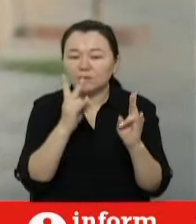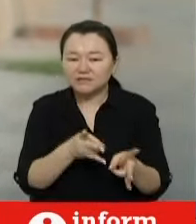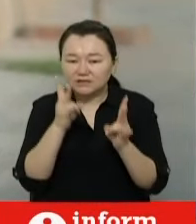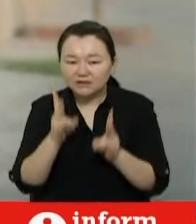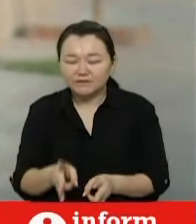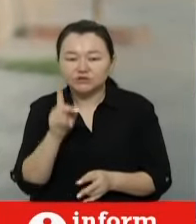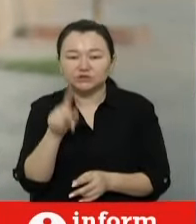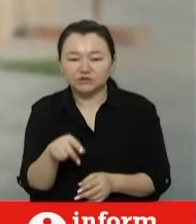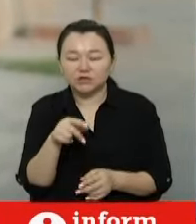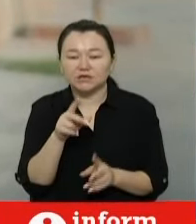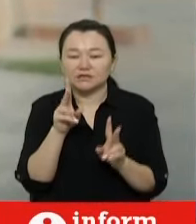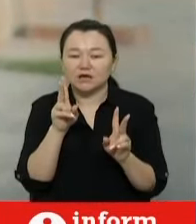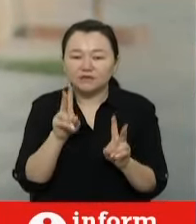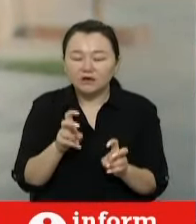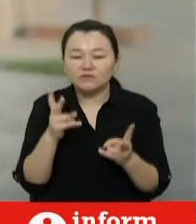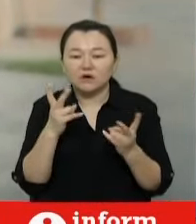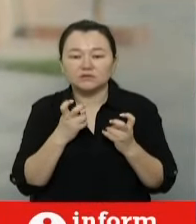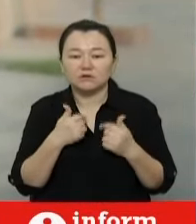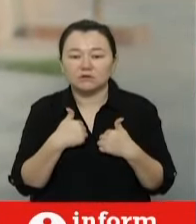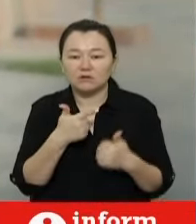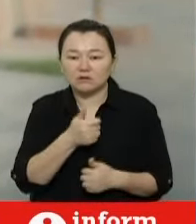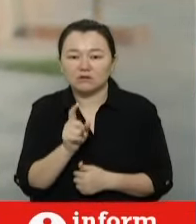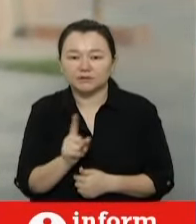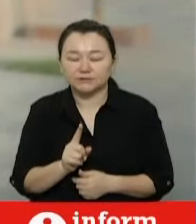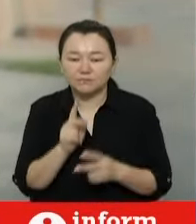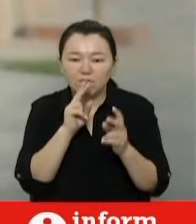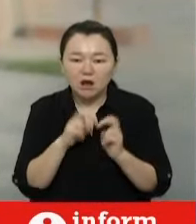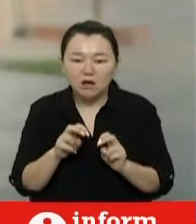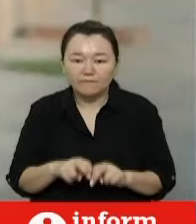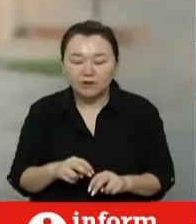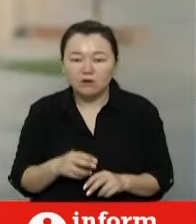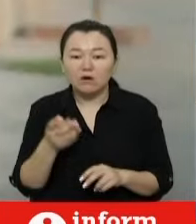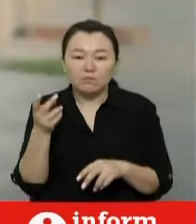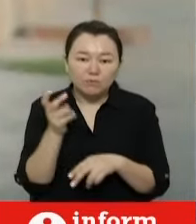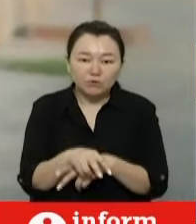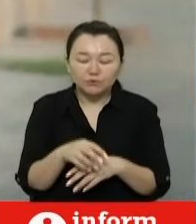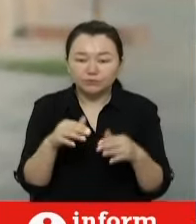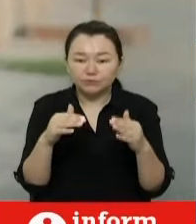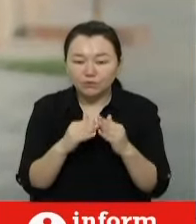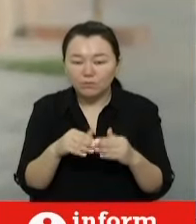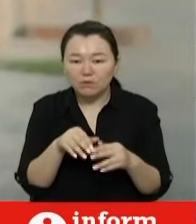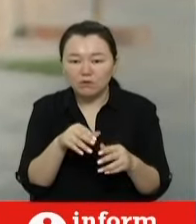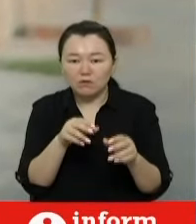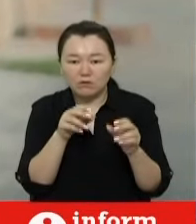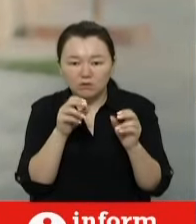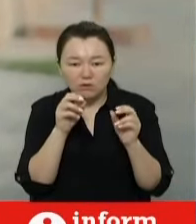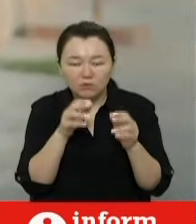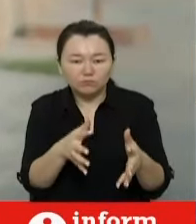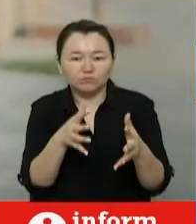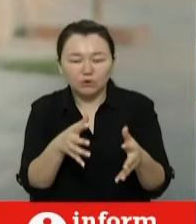так называемых газовиков. Они якобы приходят в дом, угрожают отрезать от